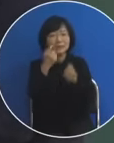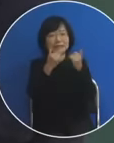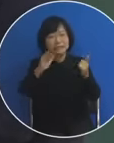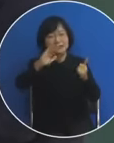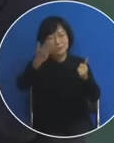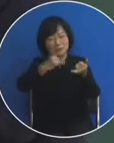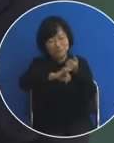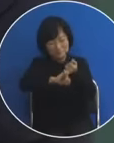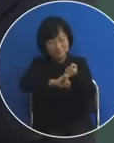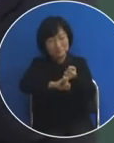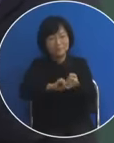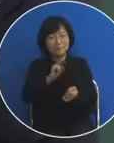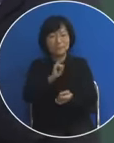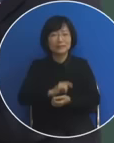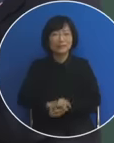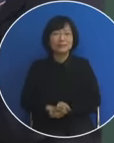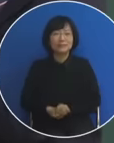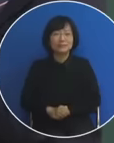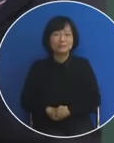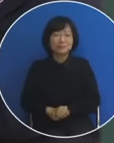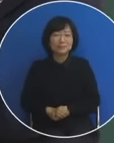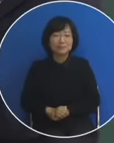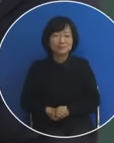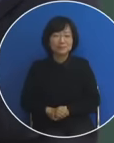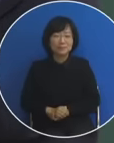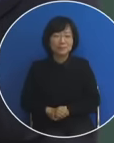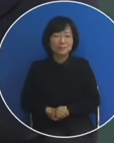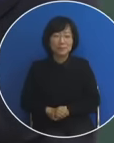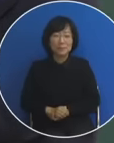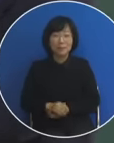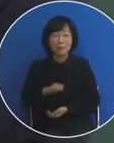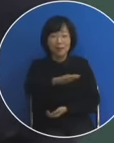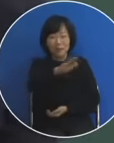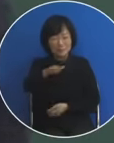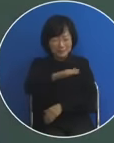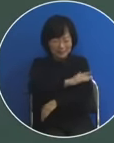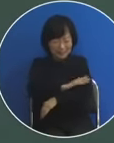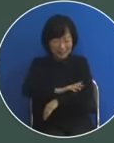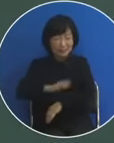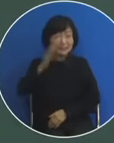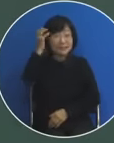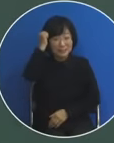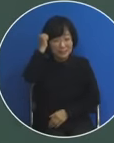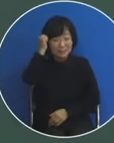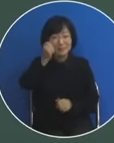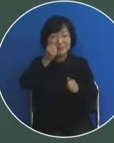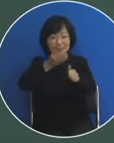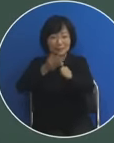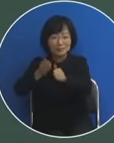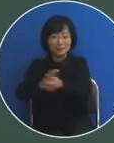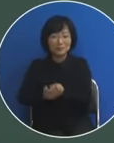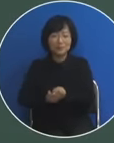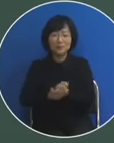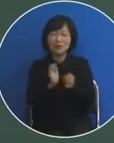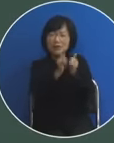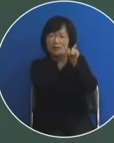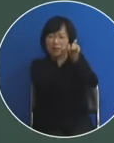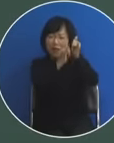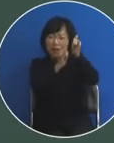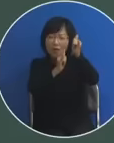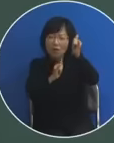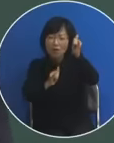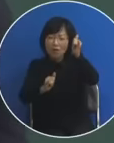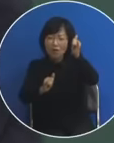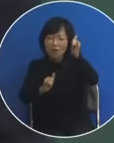you, you will receive power and be my witnesses. 자, 여러분 잘 기억하셔야 됩니다. And so remember well. 역사는 언제부터 시작됐냐? Then when do the works